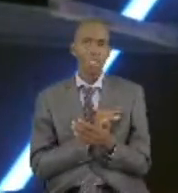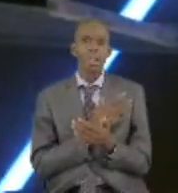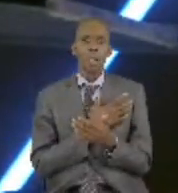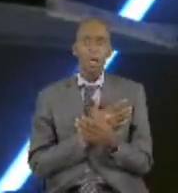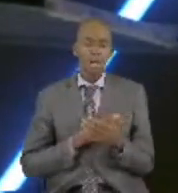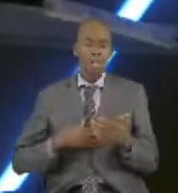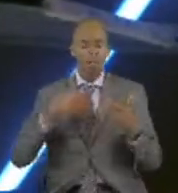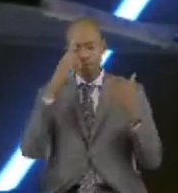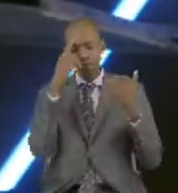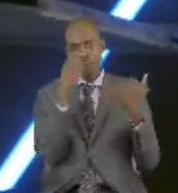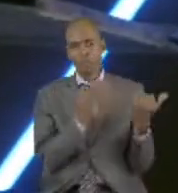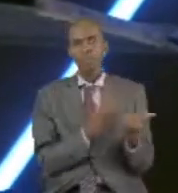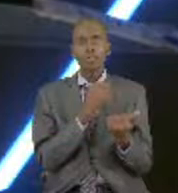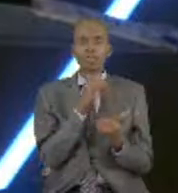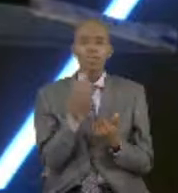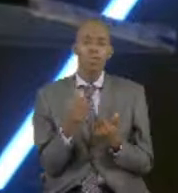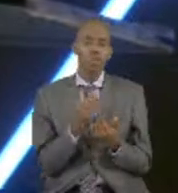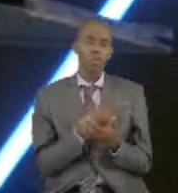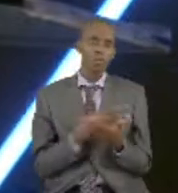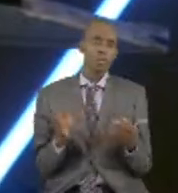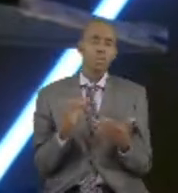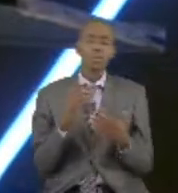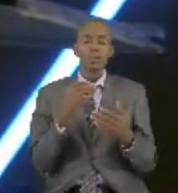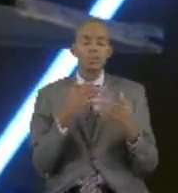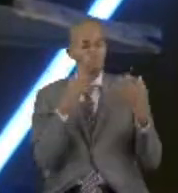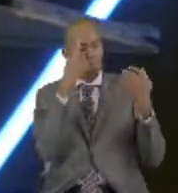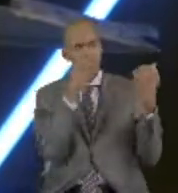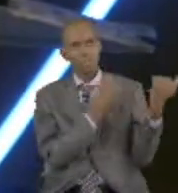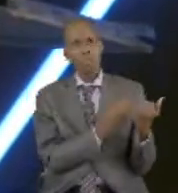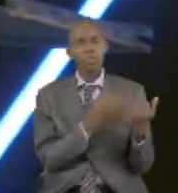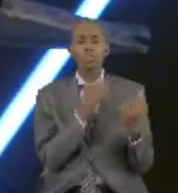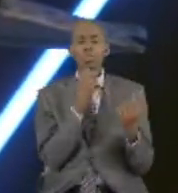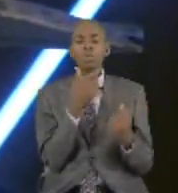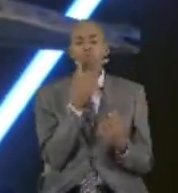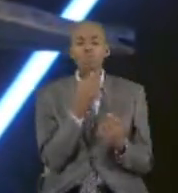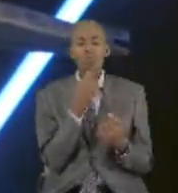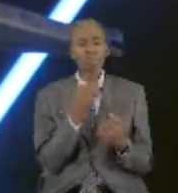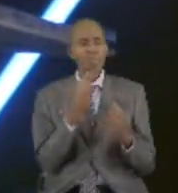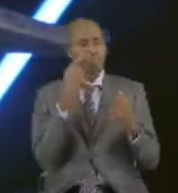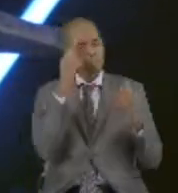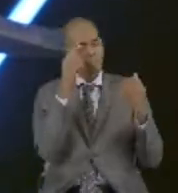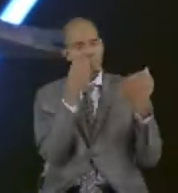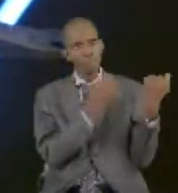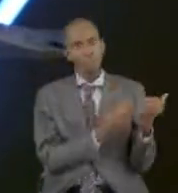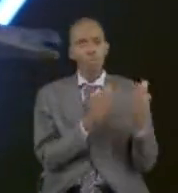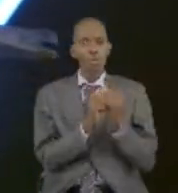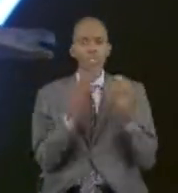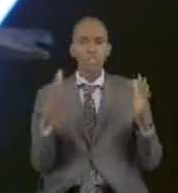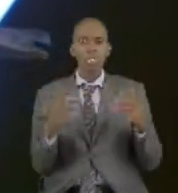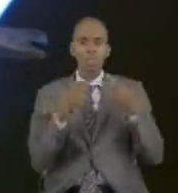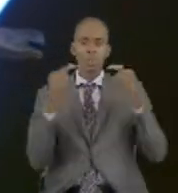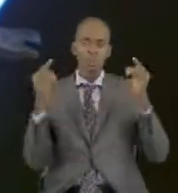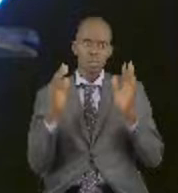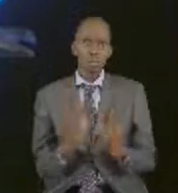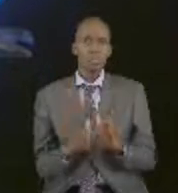d'une bonne conscience et d'une foi sincère, d'une foi non prétentieuse, sans